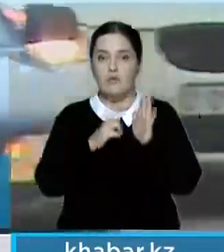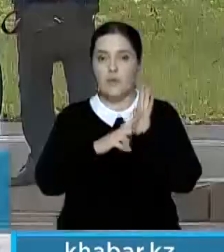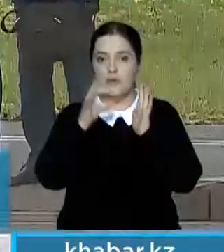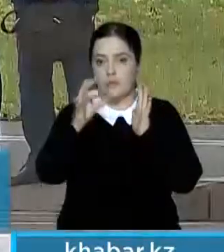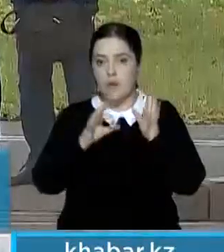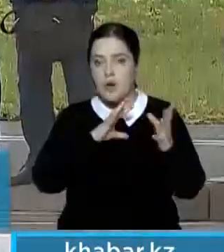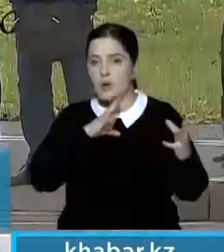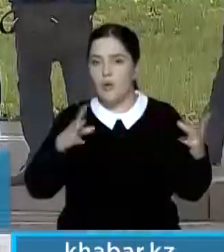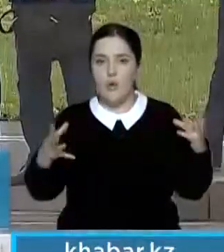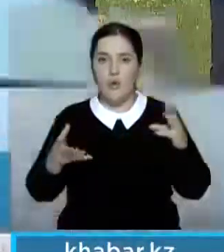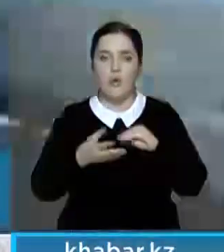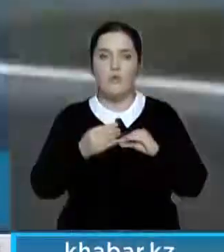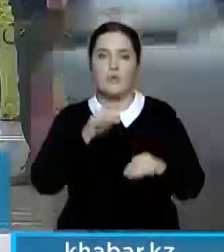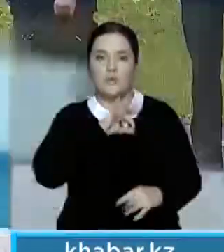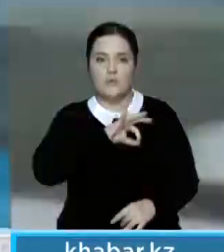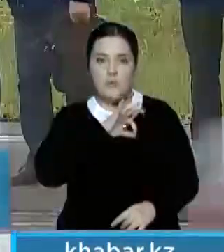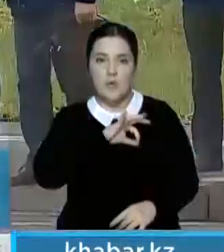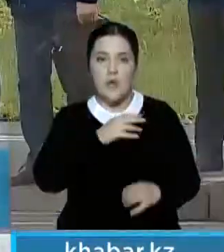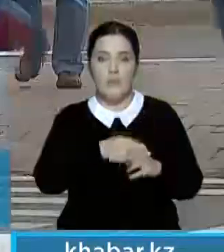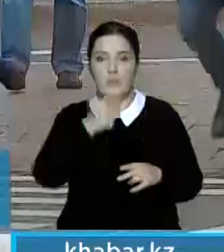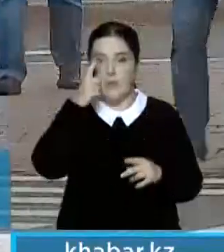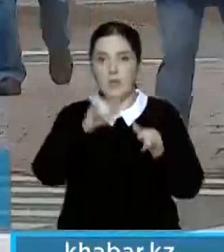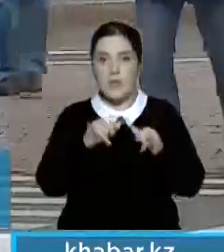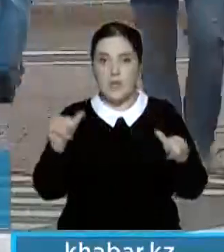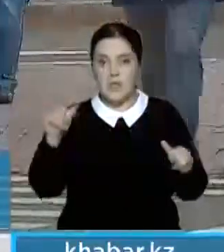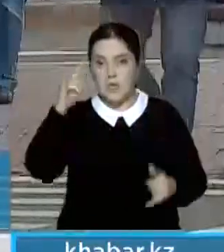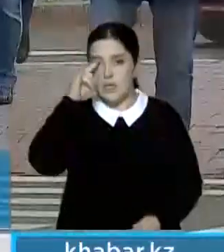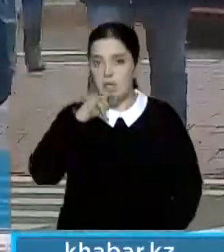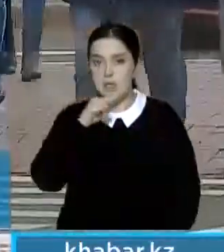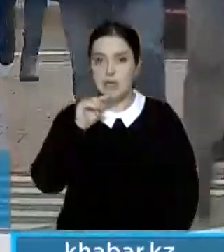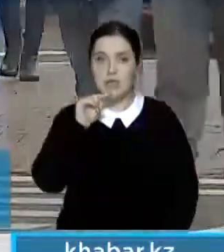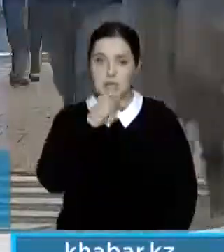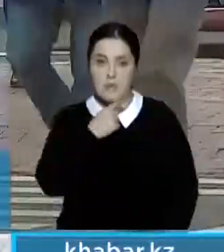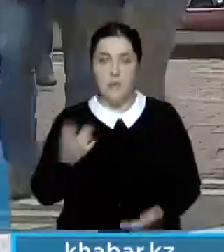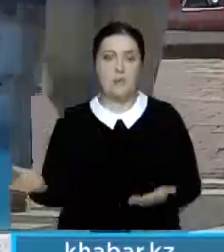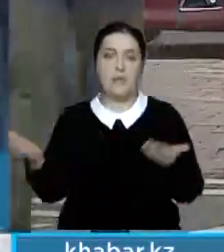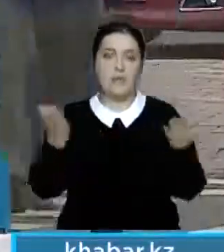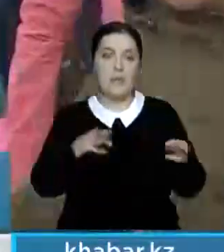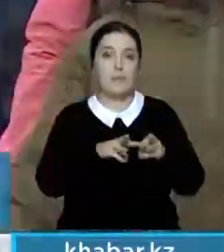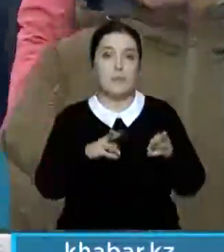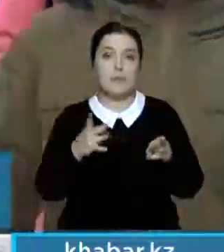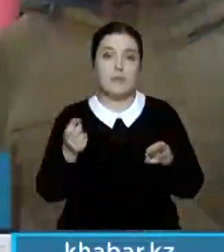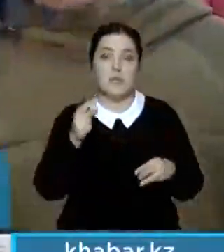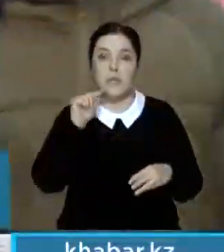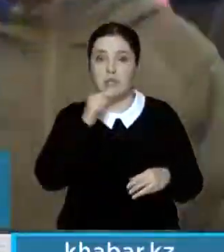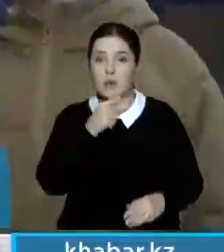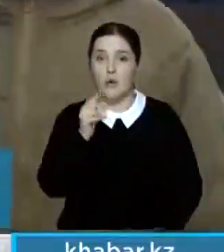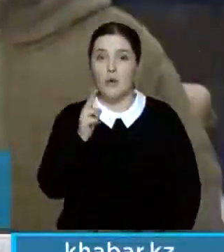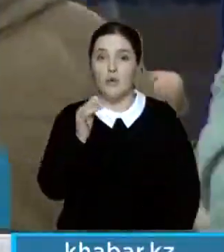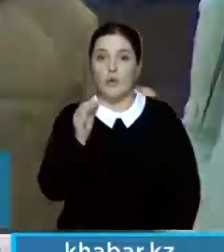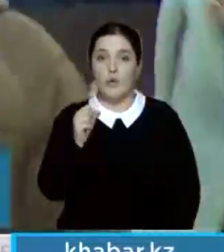или 80% от общей суммы доходов. Кроме того, прогноз развития казахстанской экономики представил министр